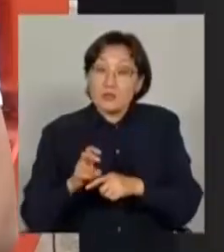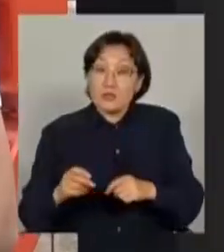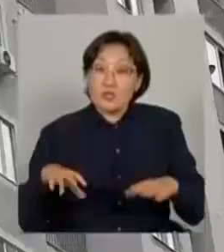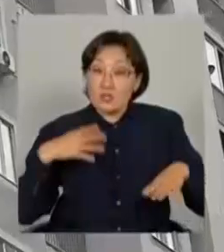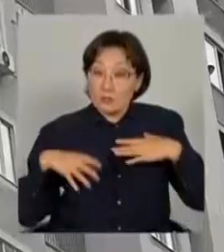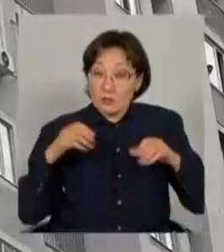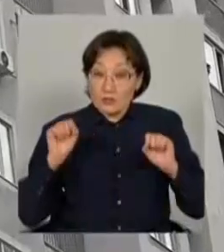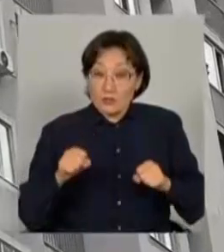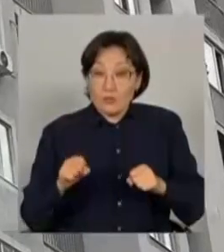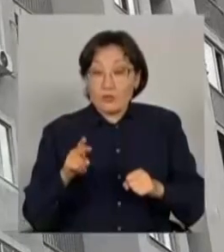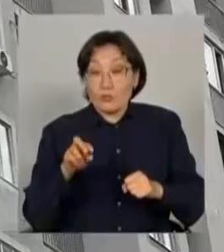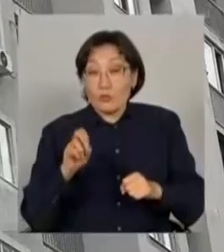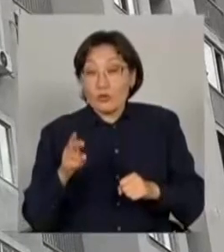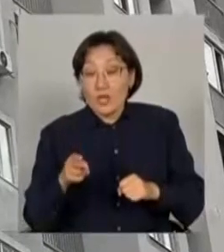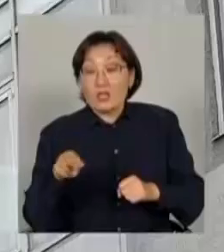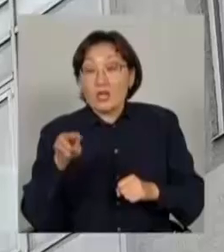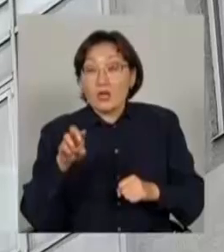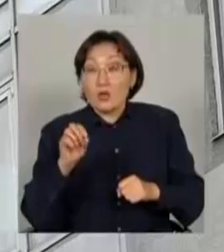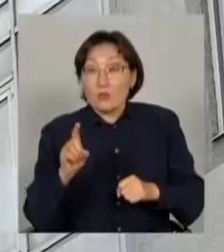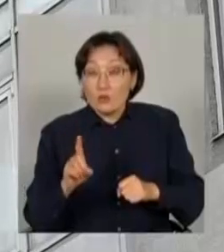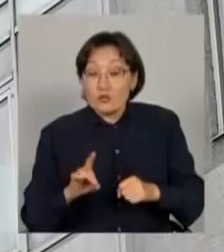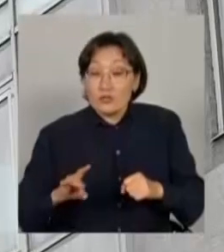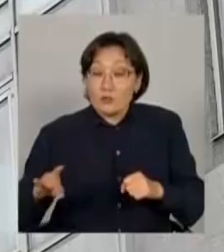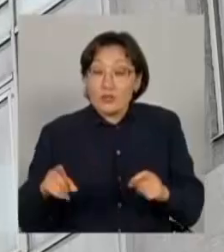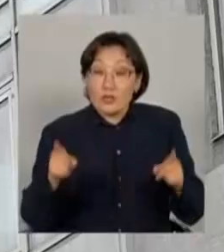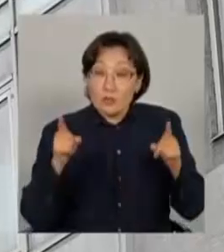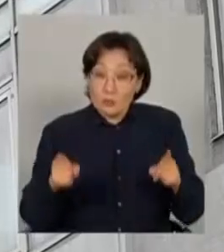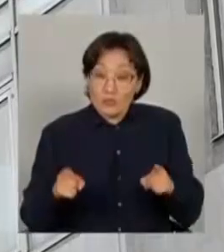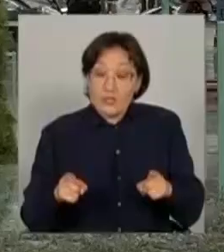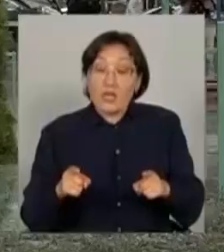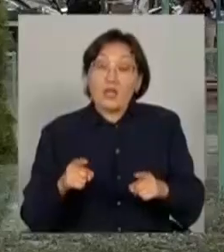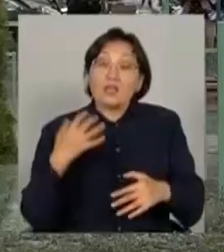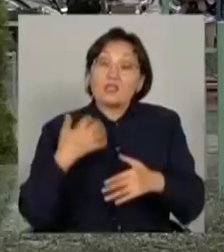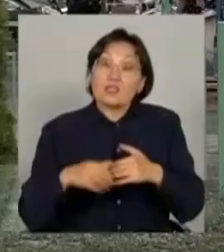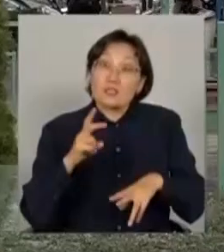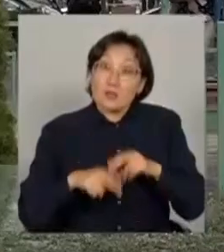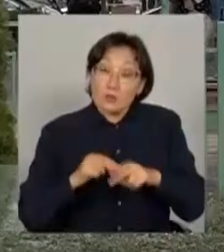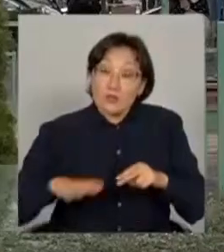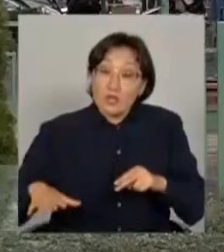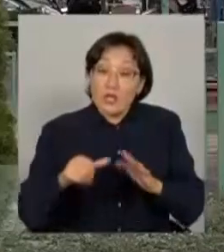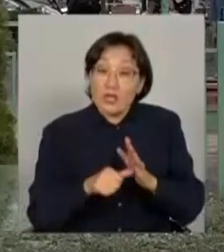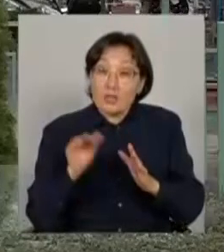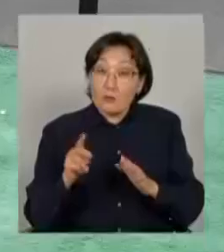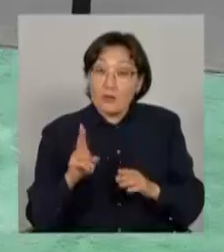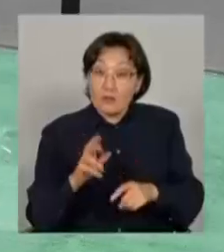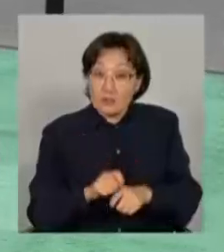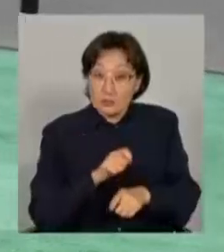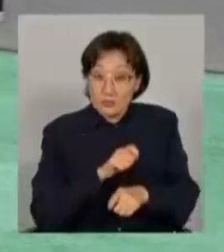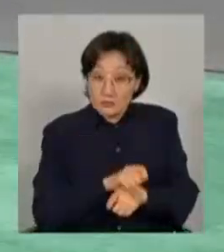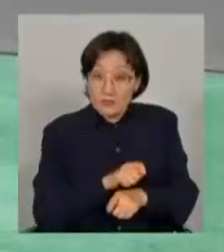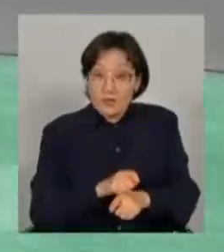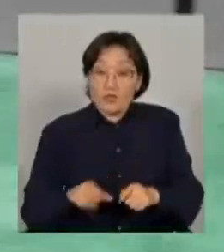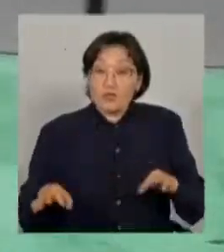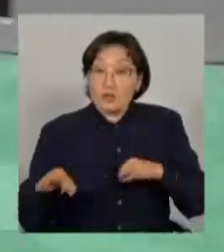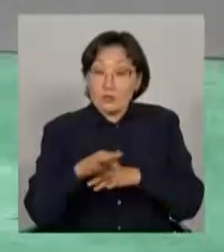алады. Ақбұлақ пен Дарабоз шағын аудандарының тура ортасынан орын тапқан алаңның жалпы аумағы 6000 шаршы метр. Әкімдіктегілердің айтуынша,